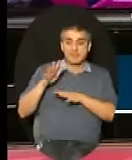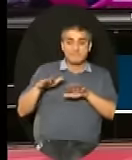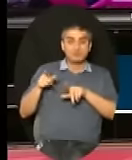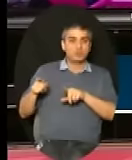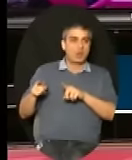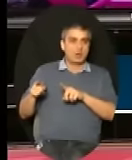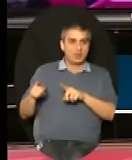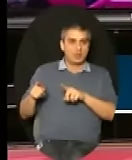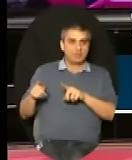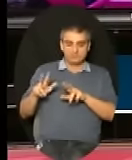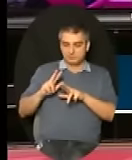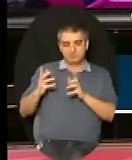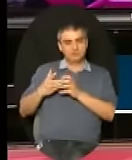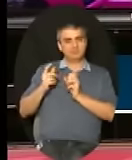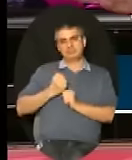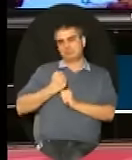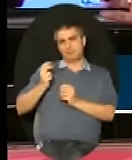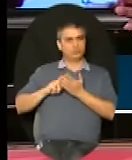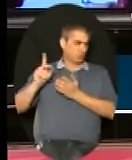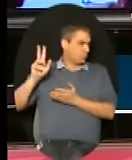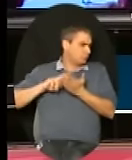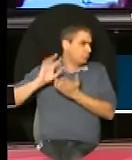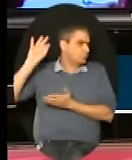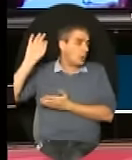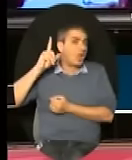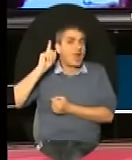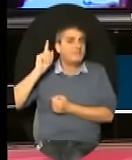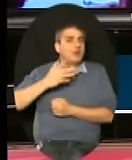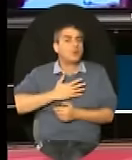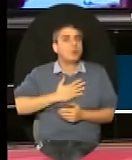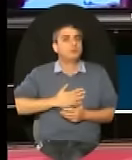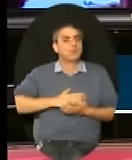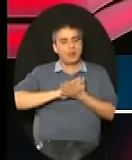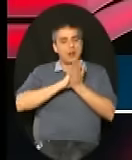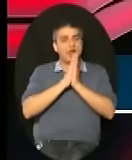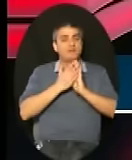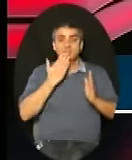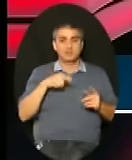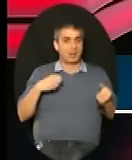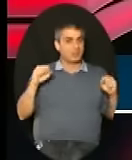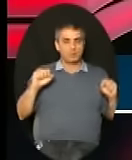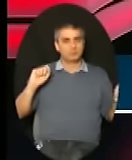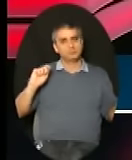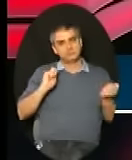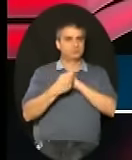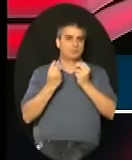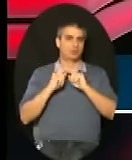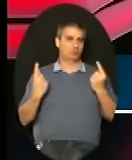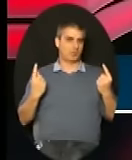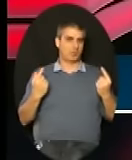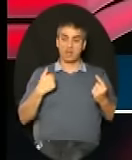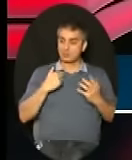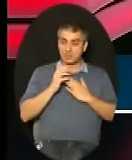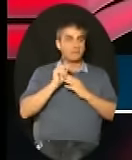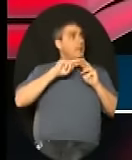ממשלה באותו צבע שהוא רוצה, שזאת זכותו, אבל שמבקש להפוך את הדמוקרטיה הישראלית למשהו אחר. אני